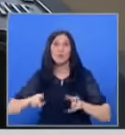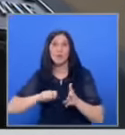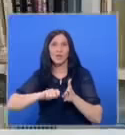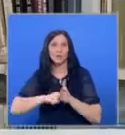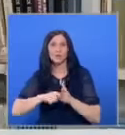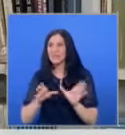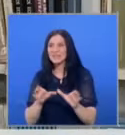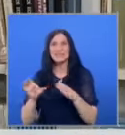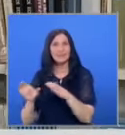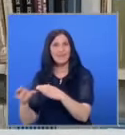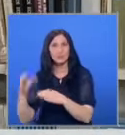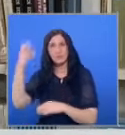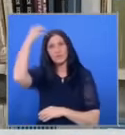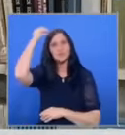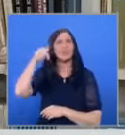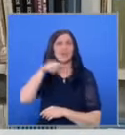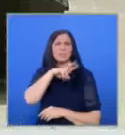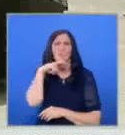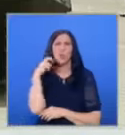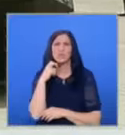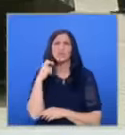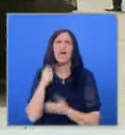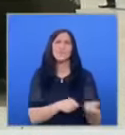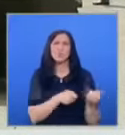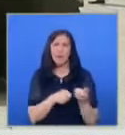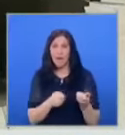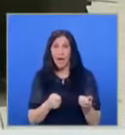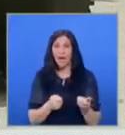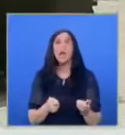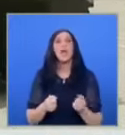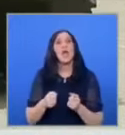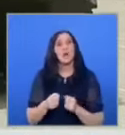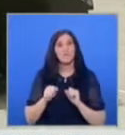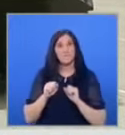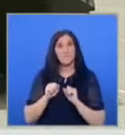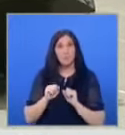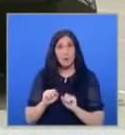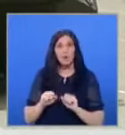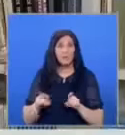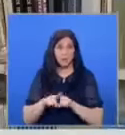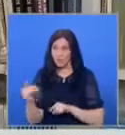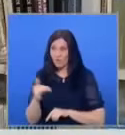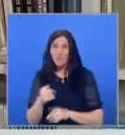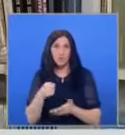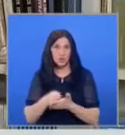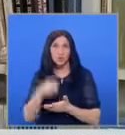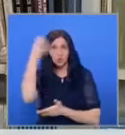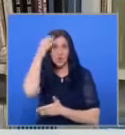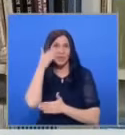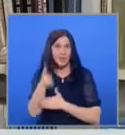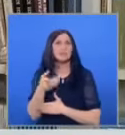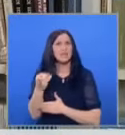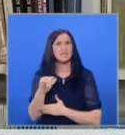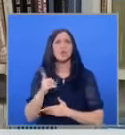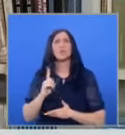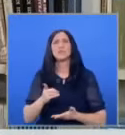на държавата. Това са полицаи, това са пожарникари. В отбраната също идва на практика от държавата плащането директно. Тези, които са в делегираните